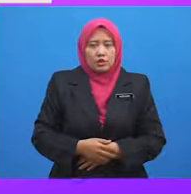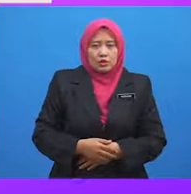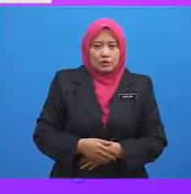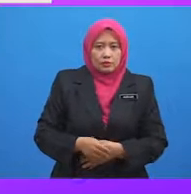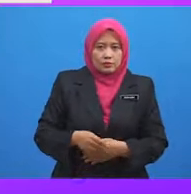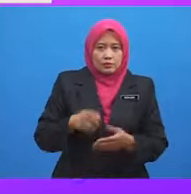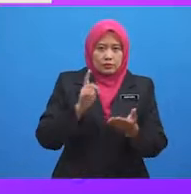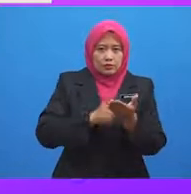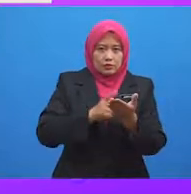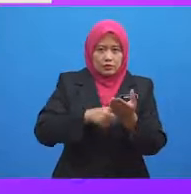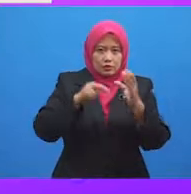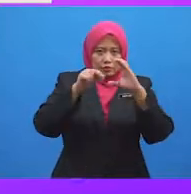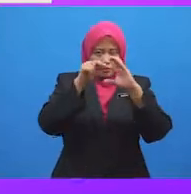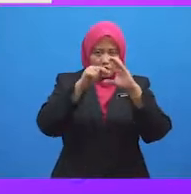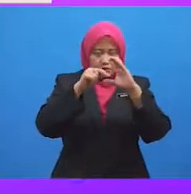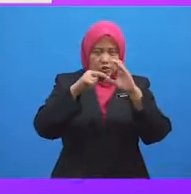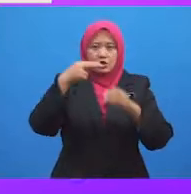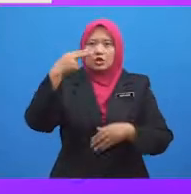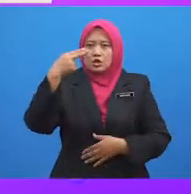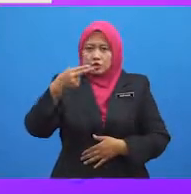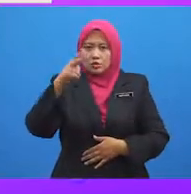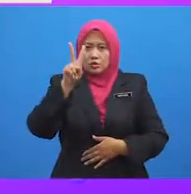proton hidrogen 2 pula